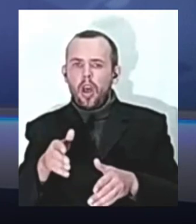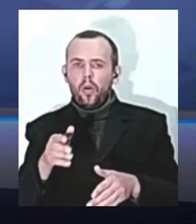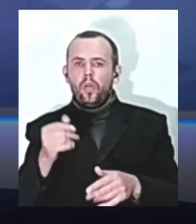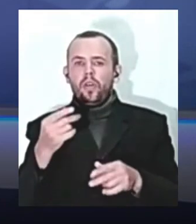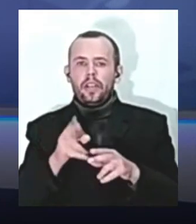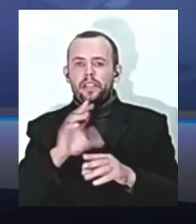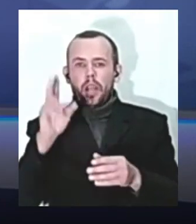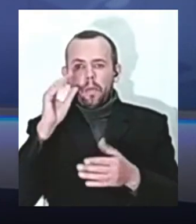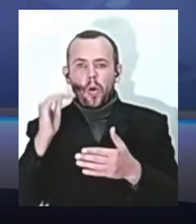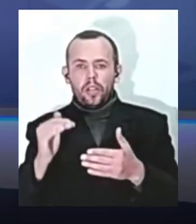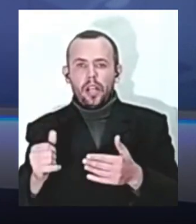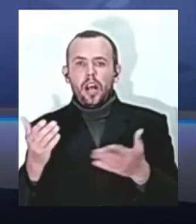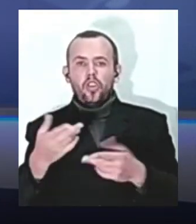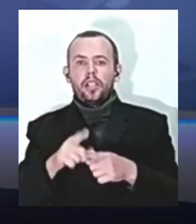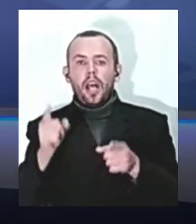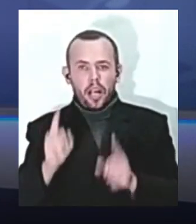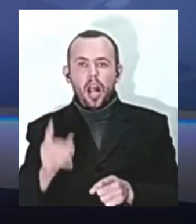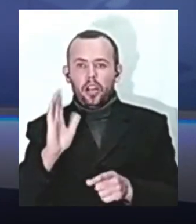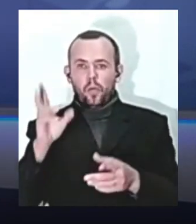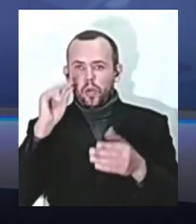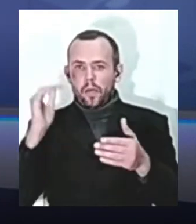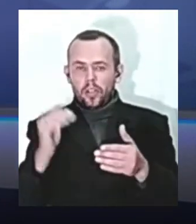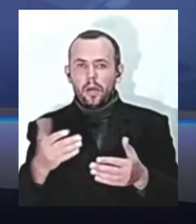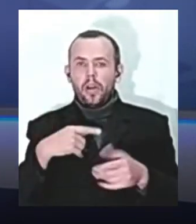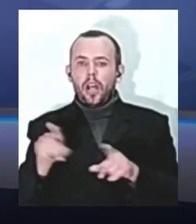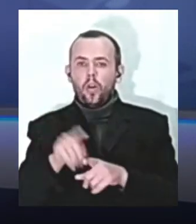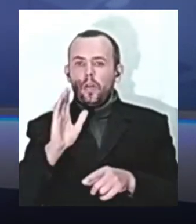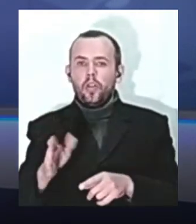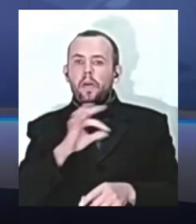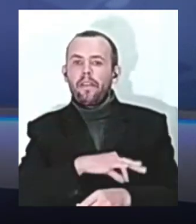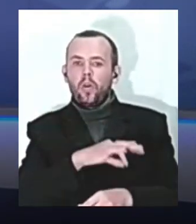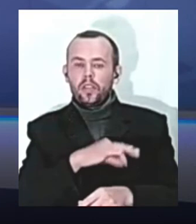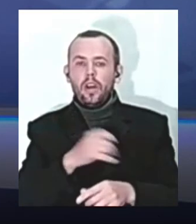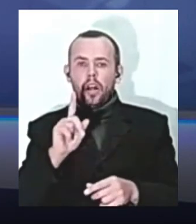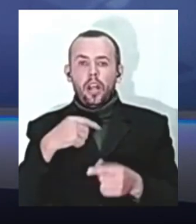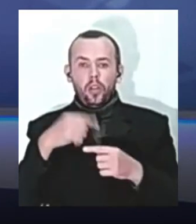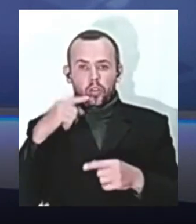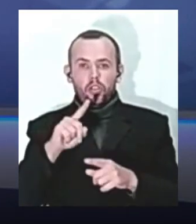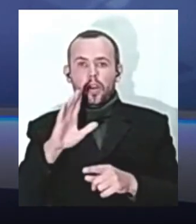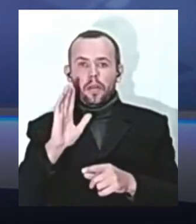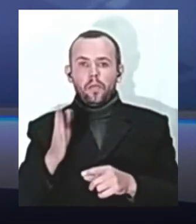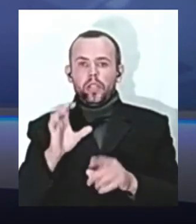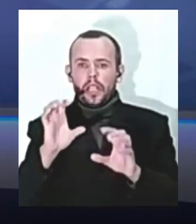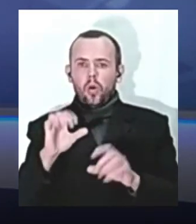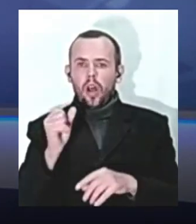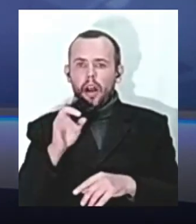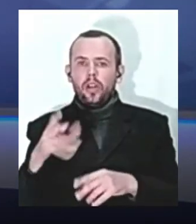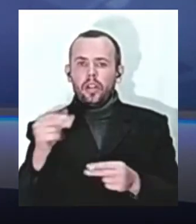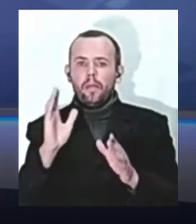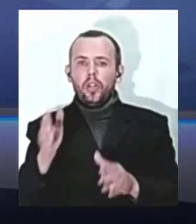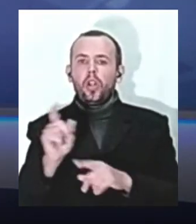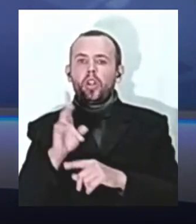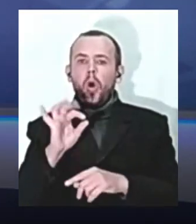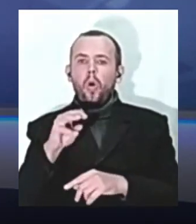а вже це реальні будуть показники. Ми їх також будемо використовувати, але я точно знаю, що буде підзаконний акт, де будуть нормативи